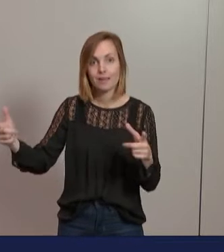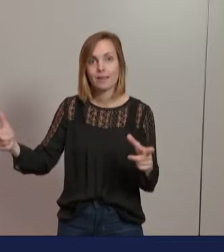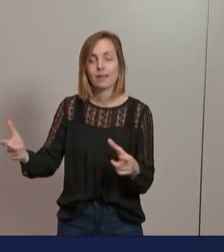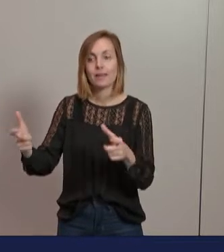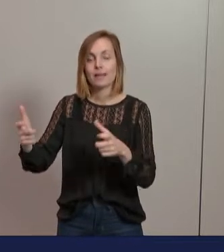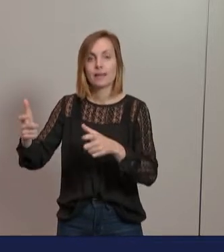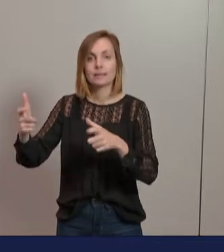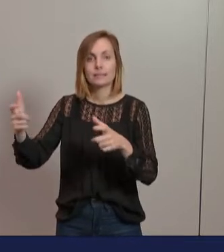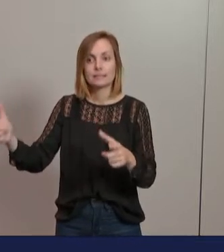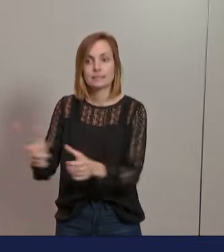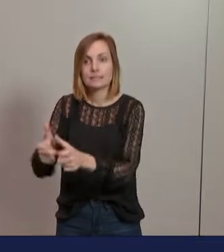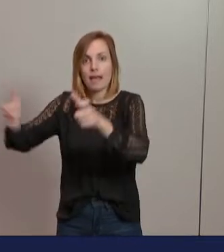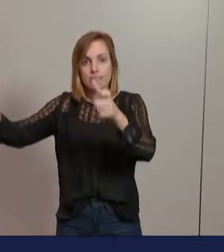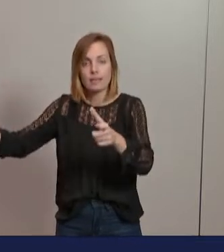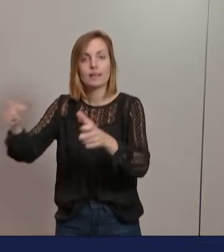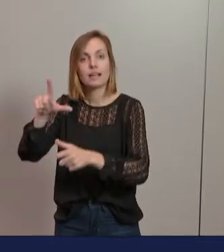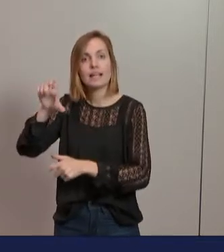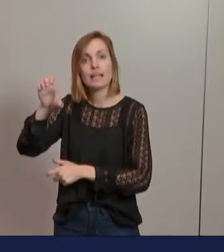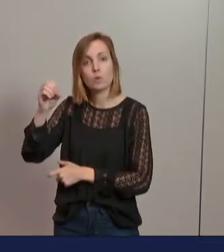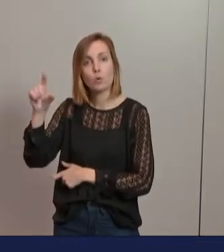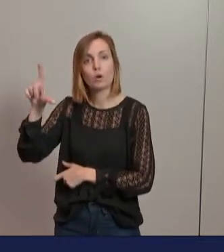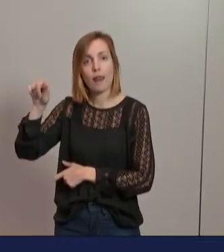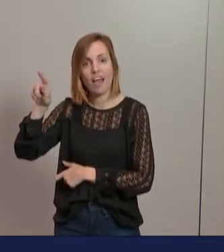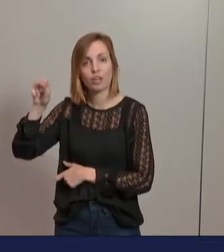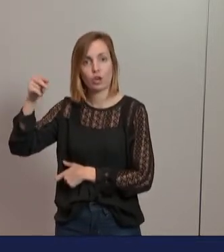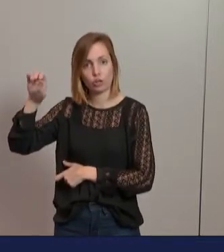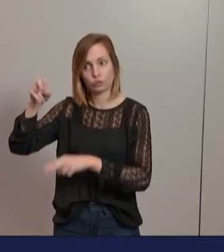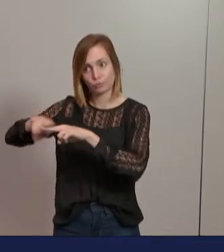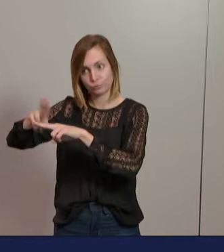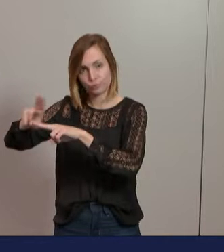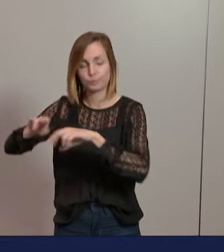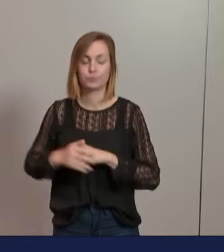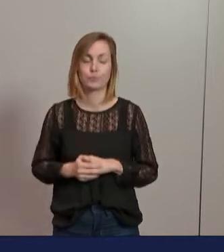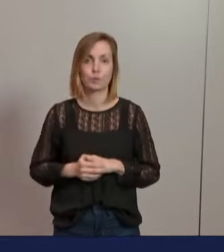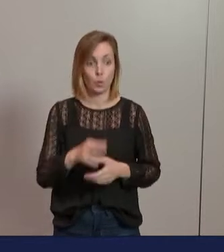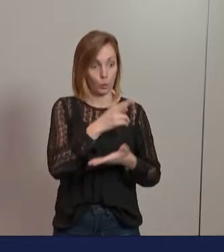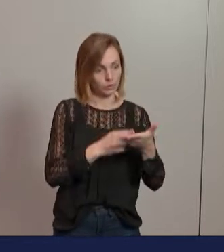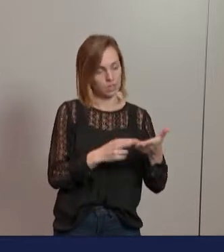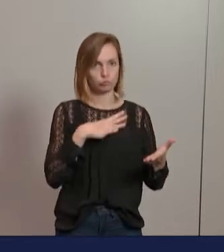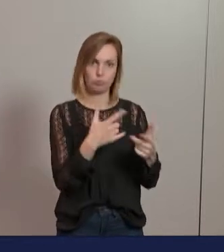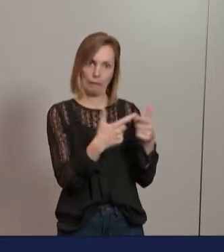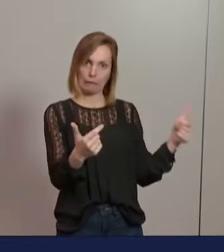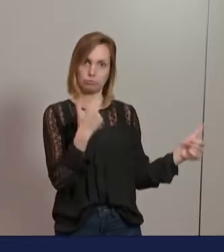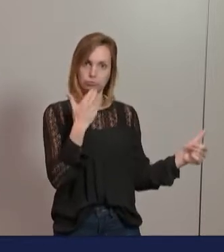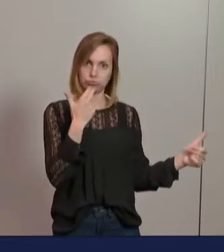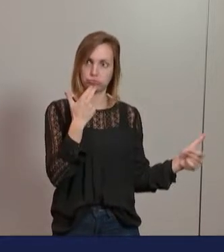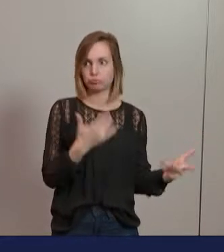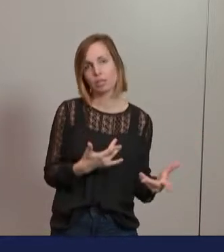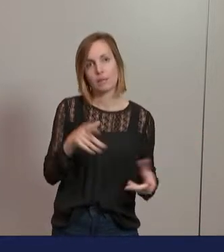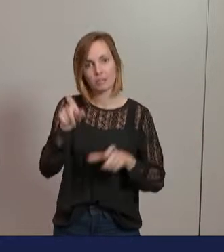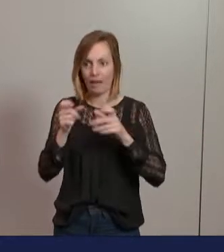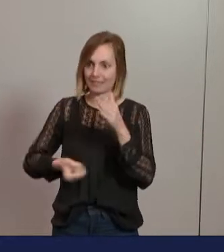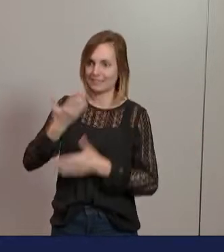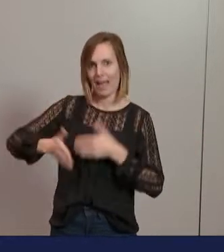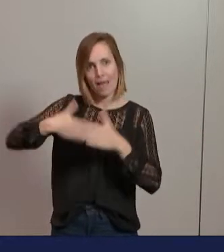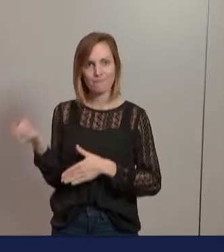Lagrange. N'oublions pas la culture. Rezé dispose d'équipements de qualité, agrège des artistes qui aiment à se produire sur notre